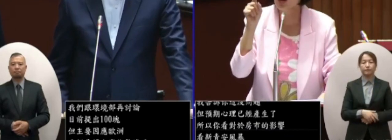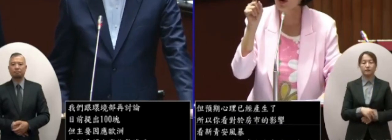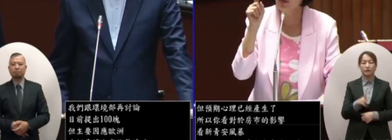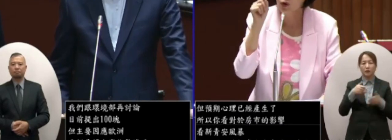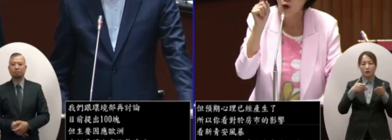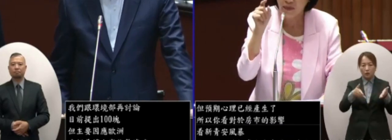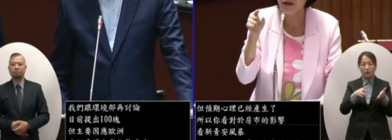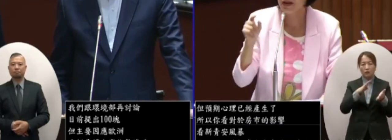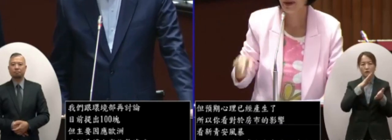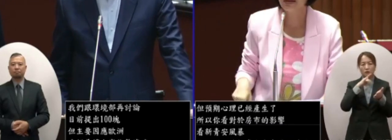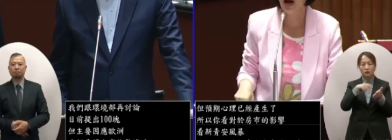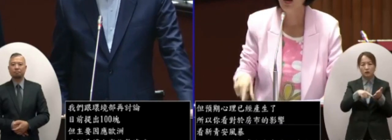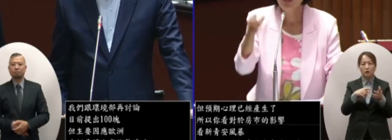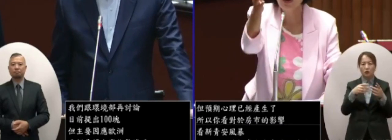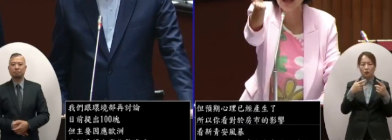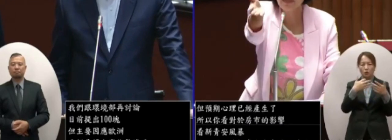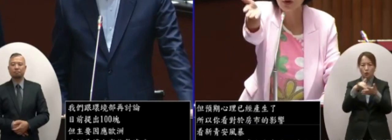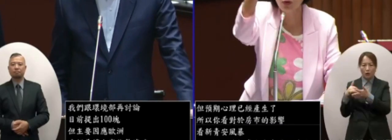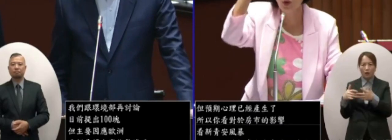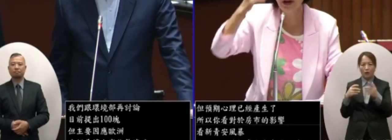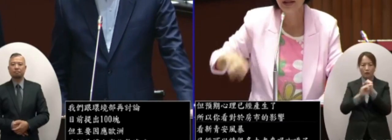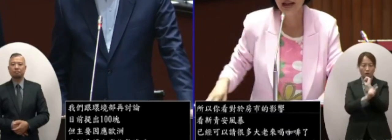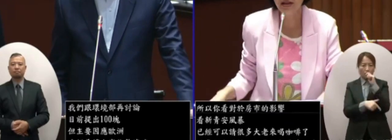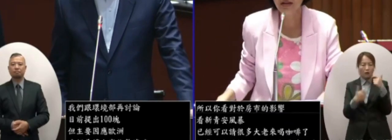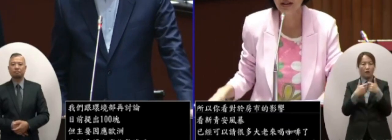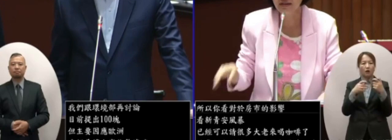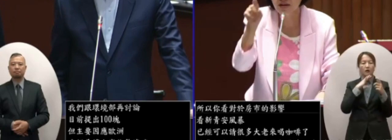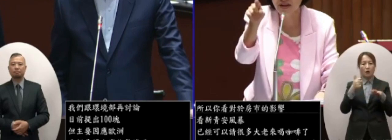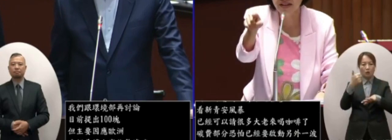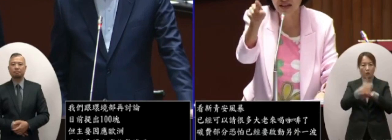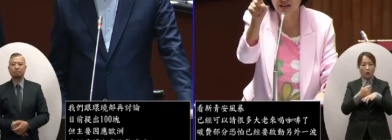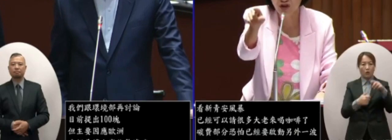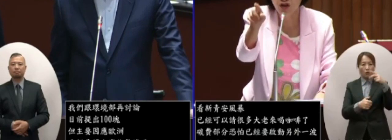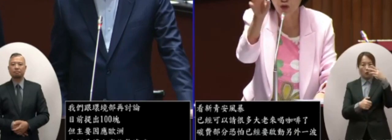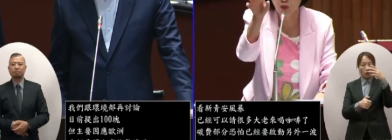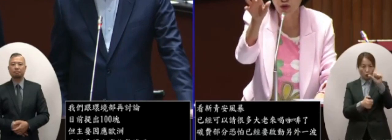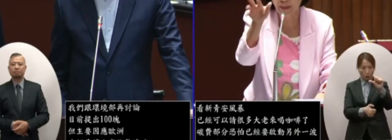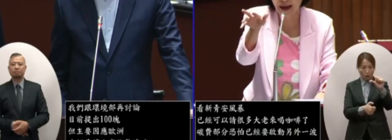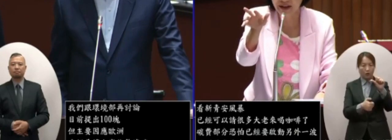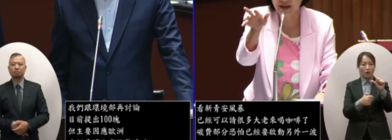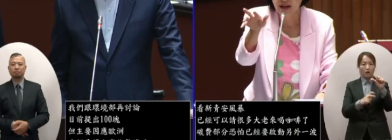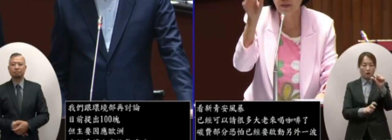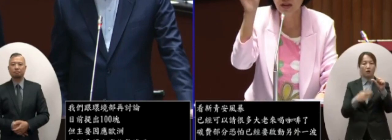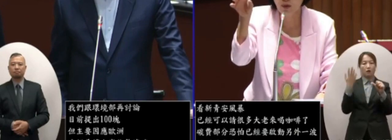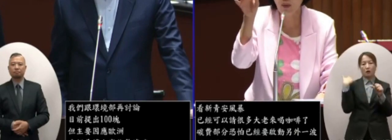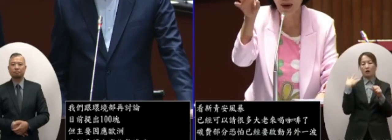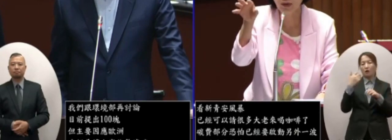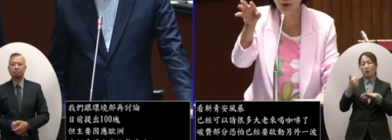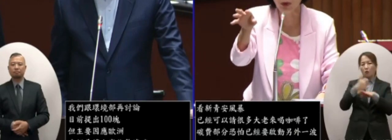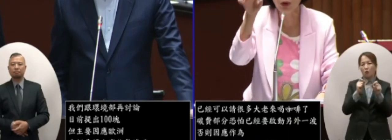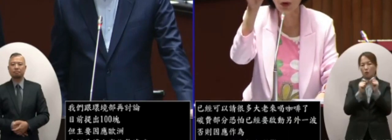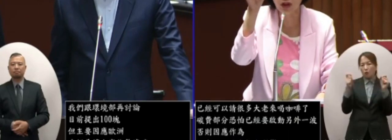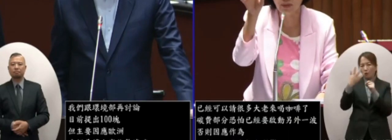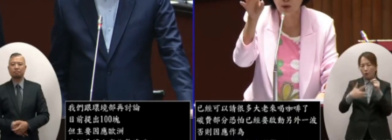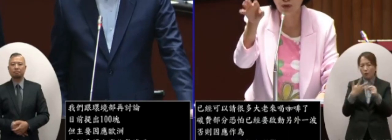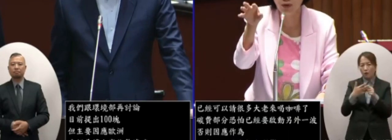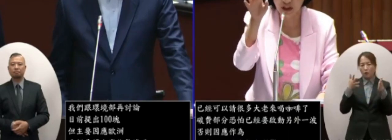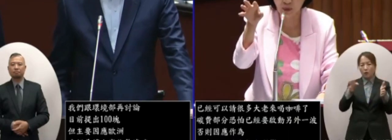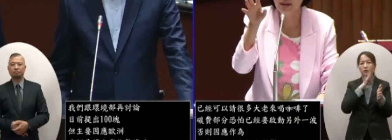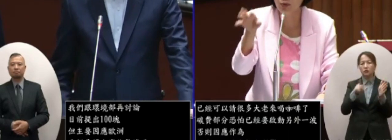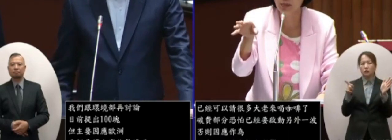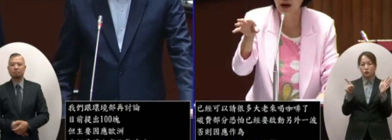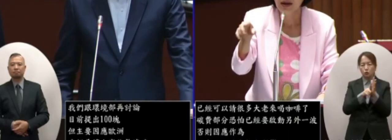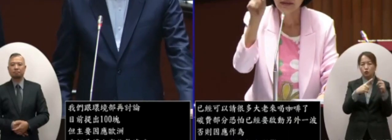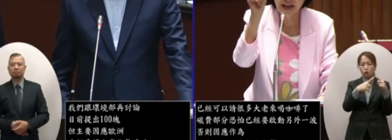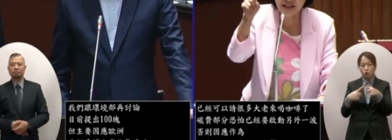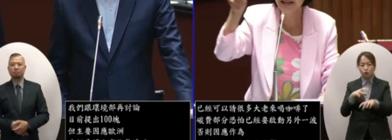有没有一个配套？虽然你们都是520才上任，但是民进党已经执政过去8年，你们认为环境永续都是你们过去一贯的目标，但